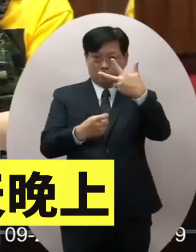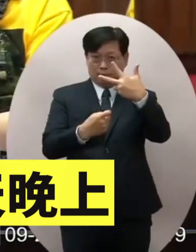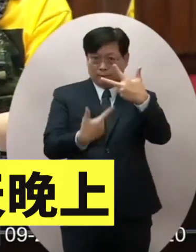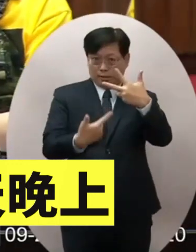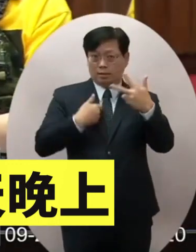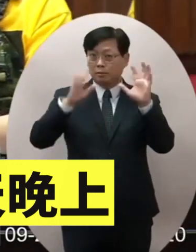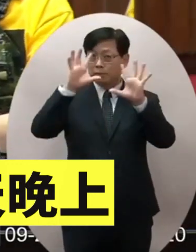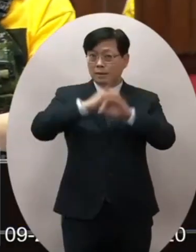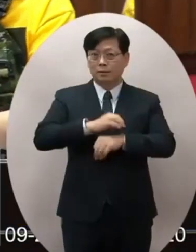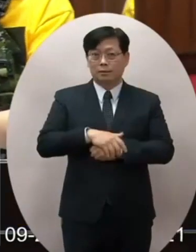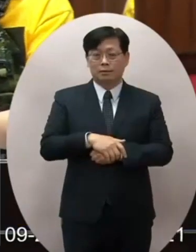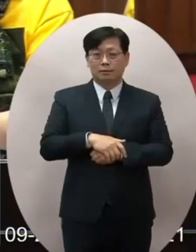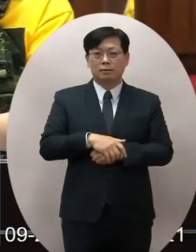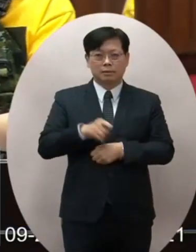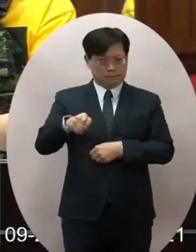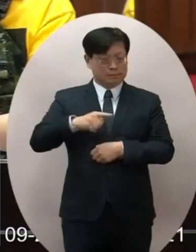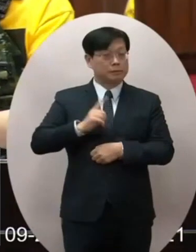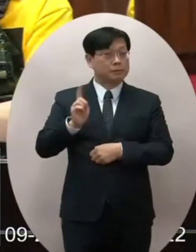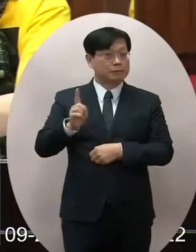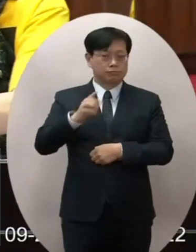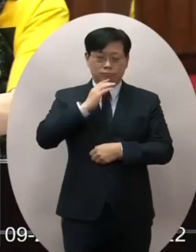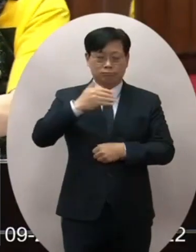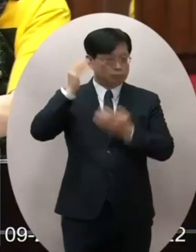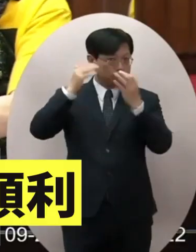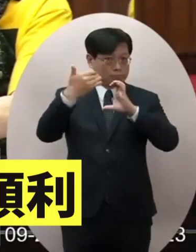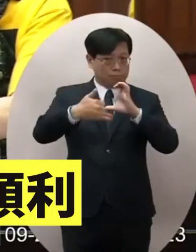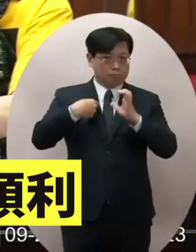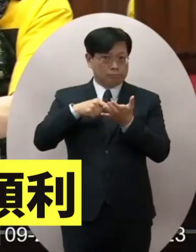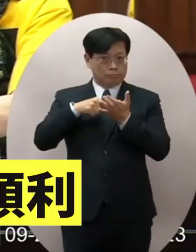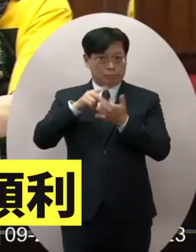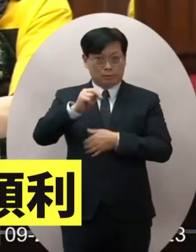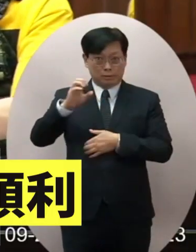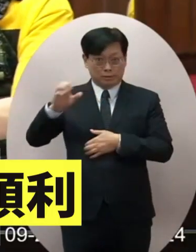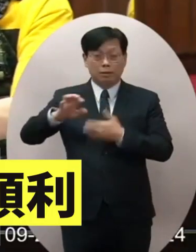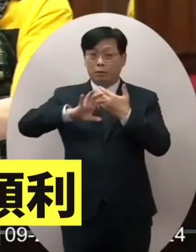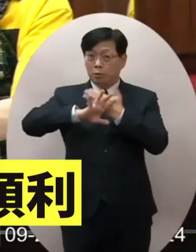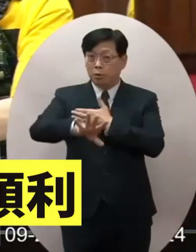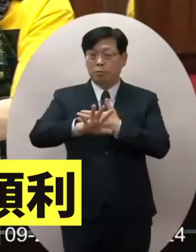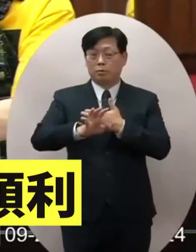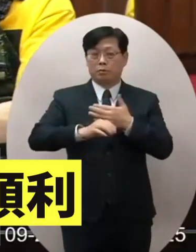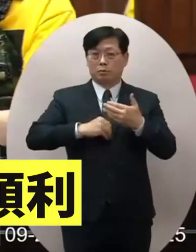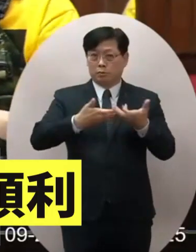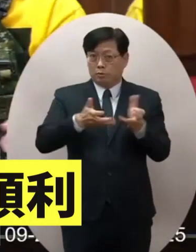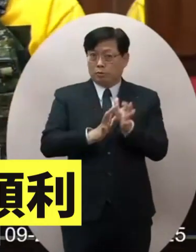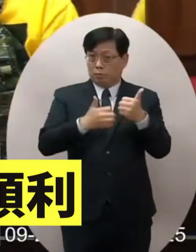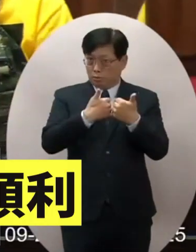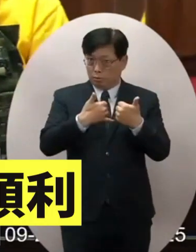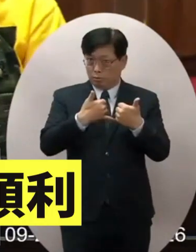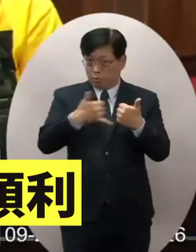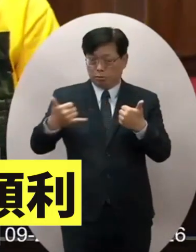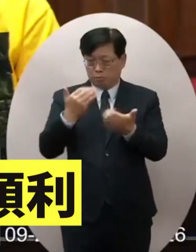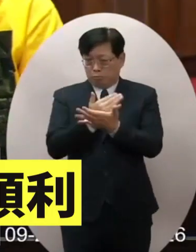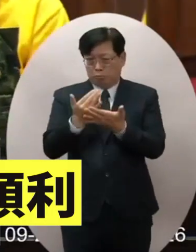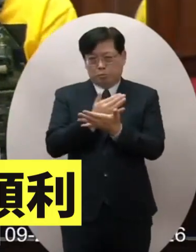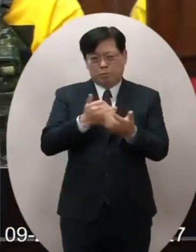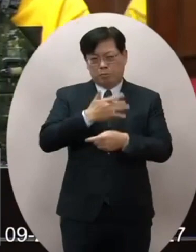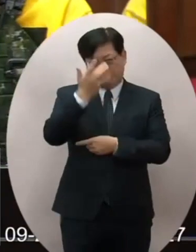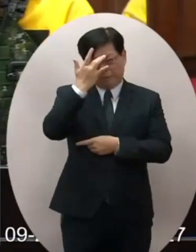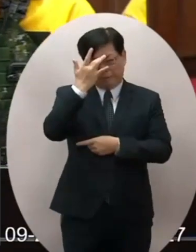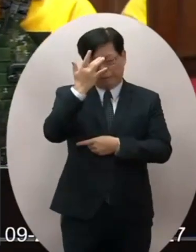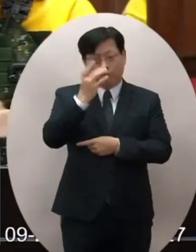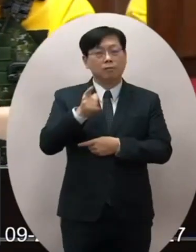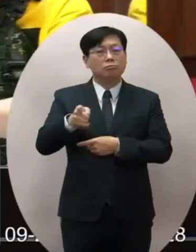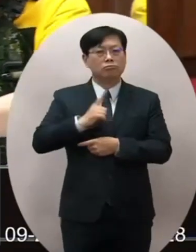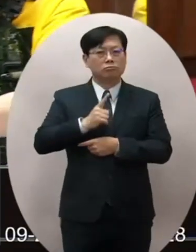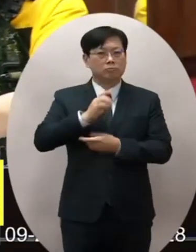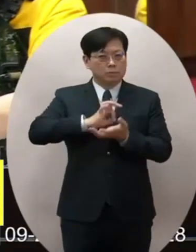2021年7月16号当天晚上，因为静电视在 NCC 外部委员的审议的进度上不顺利，那